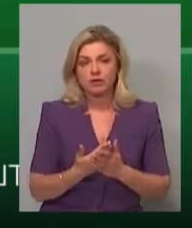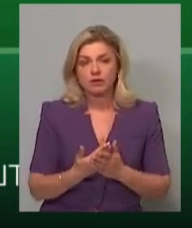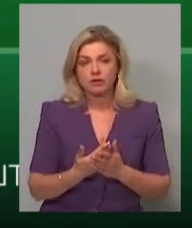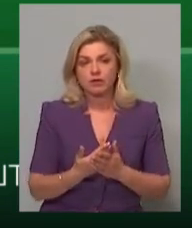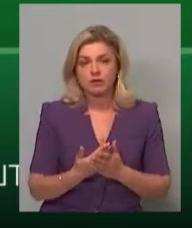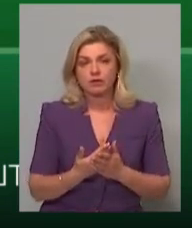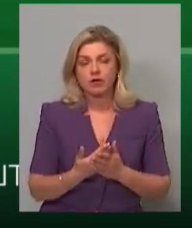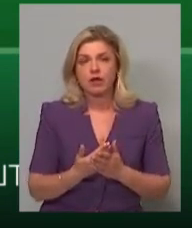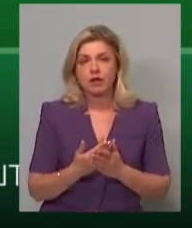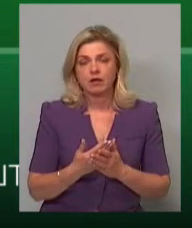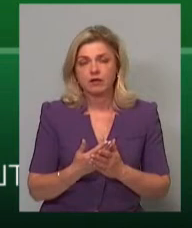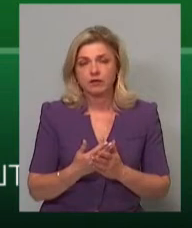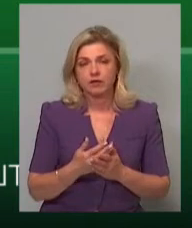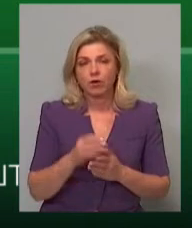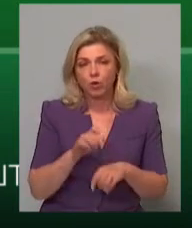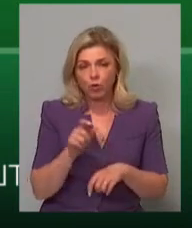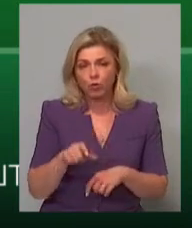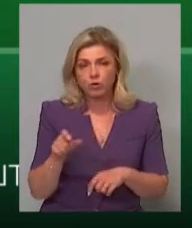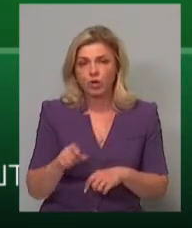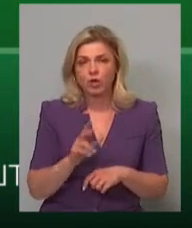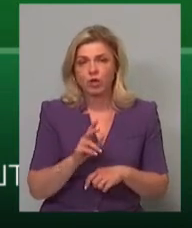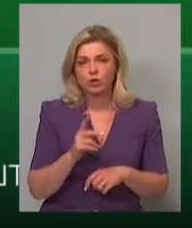189 осіб, що захворіли. Це